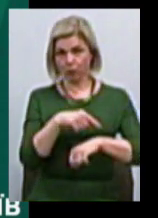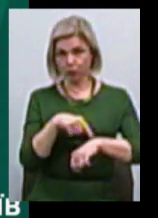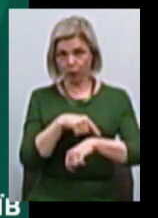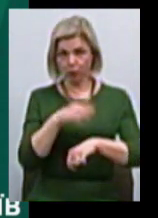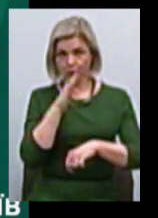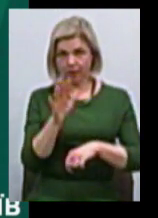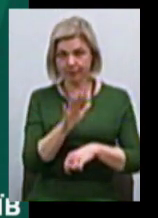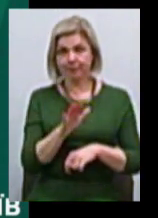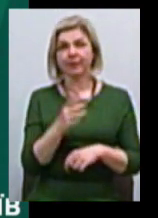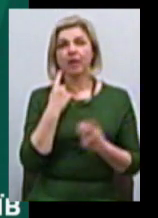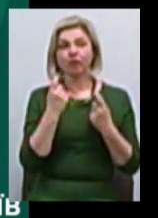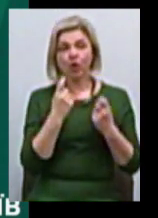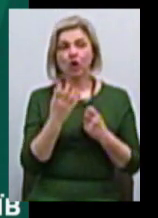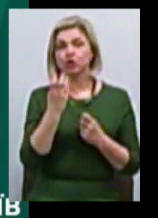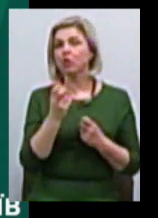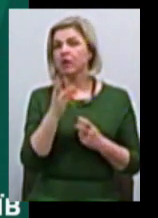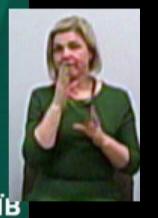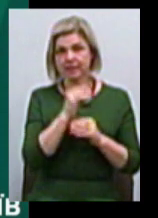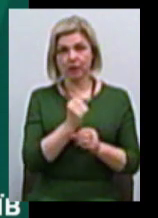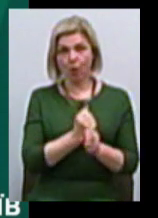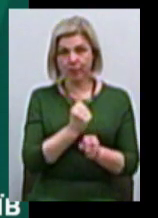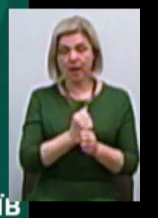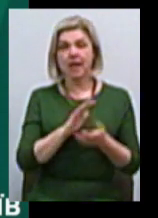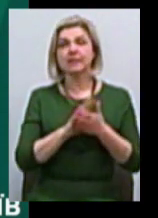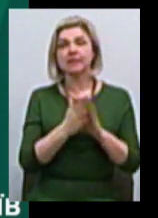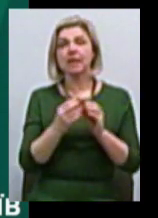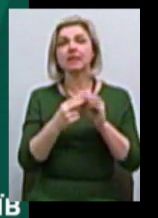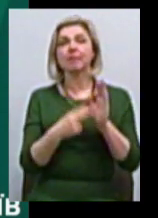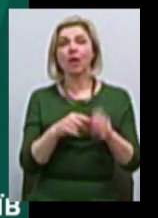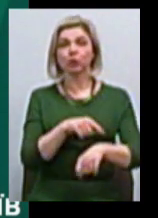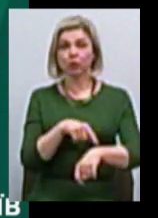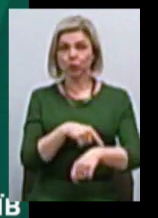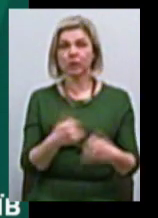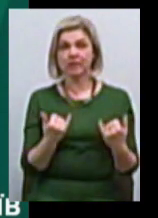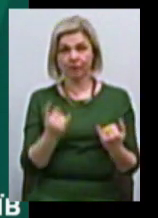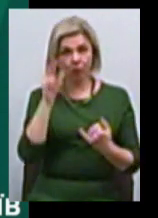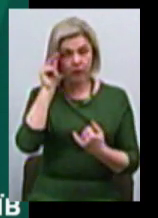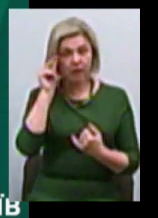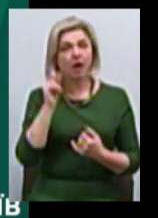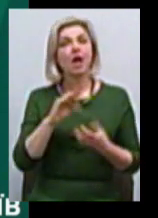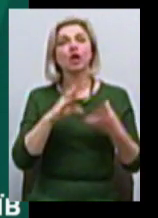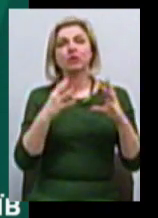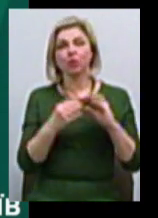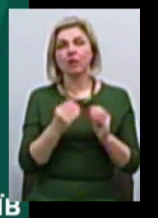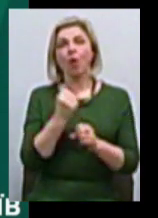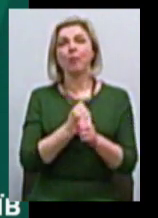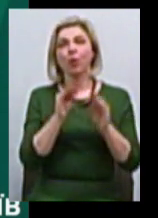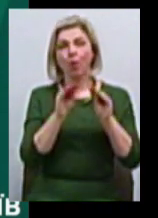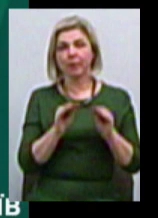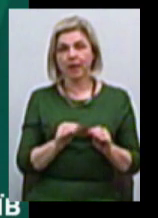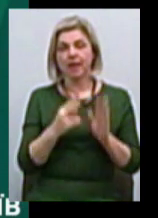17.00. Пізнішу інформацію ще не встигли обробити. Отже, станом на 17.00 сьогодні результати обробки